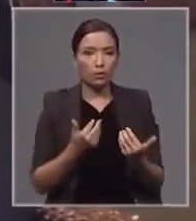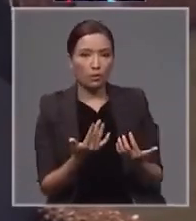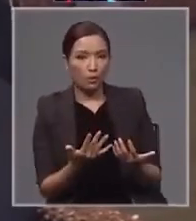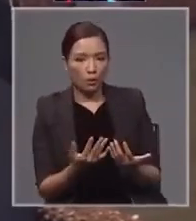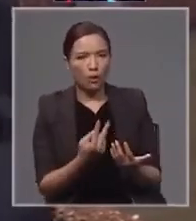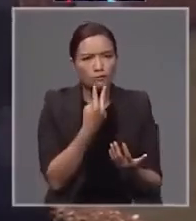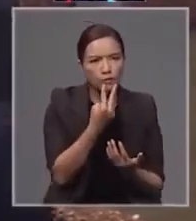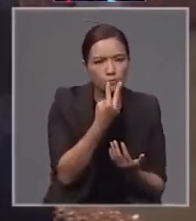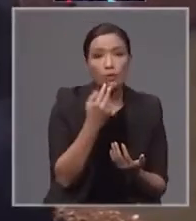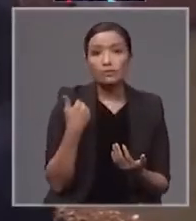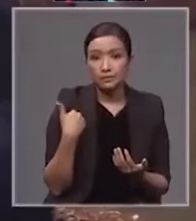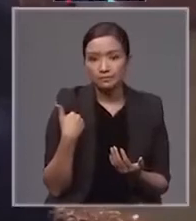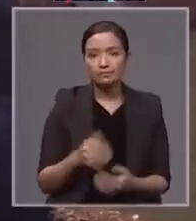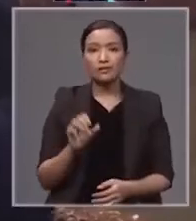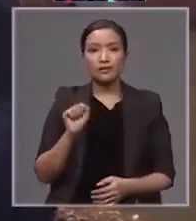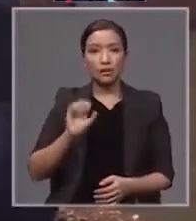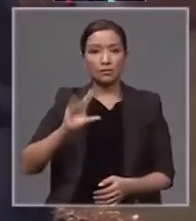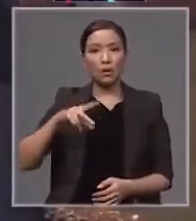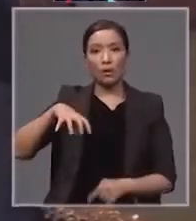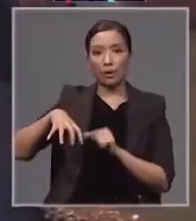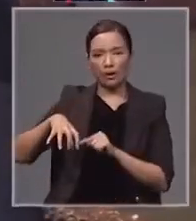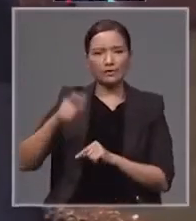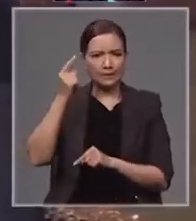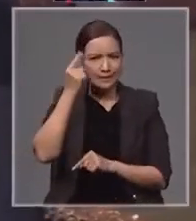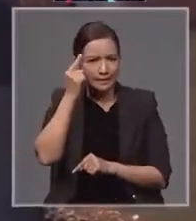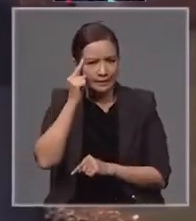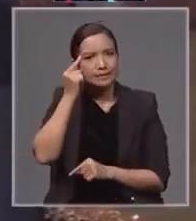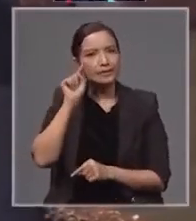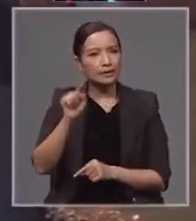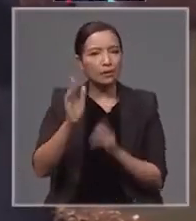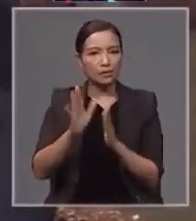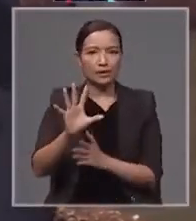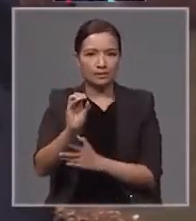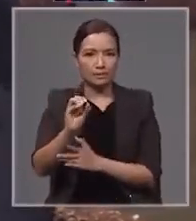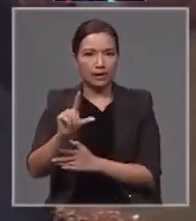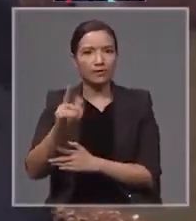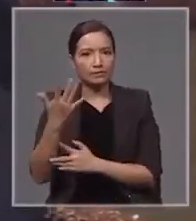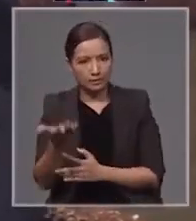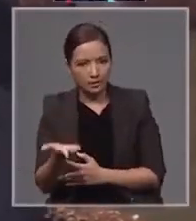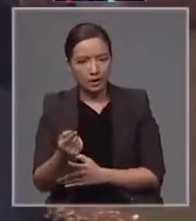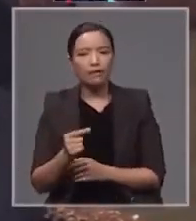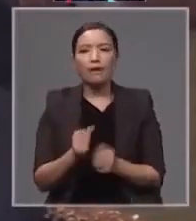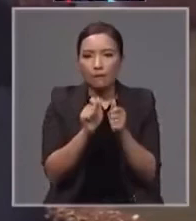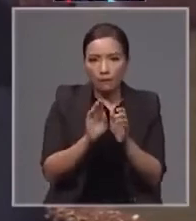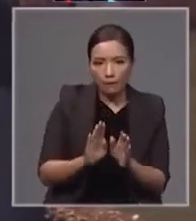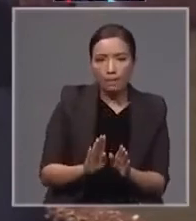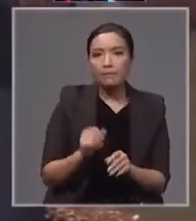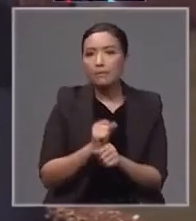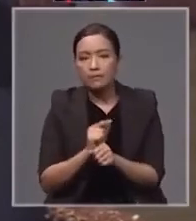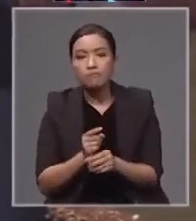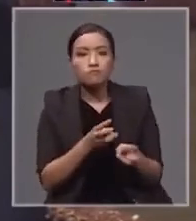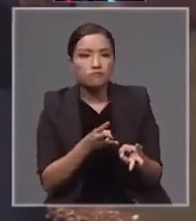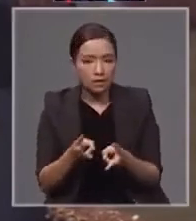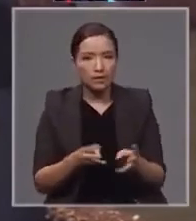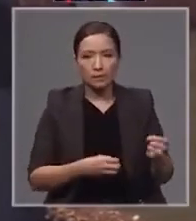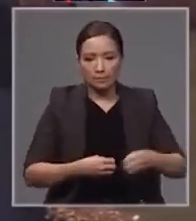ถึงเรื่องนี้แล้วออกแบบเราออกแบบนั้นเนี่ยเราใช้ว่าเป็นเวทีรับฟังความเห็นแต่รูป